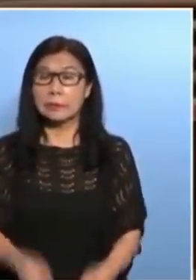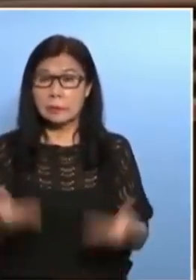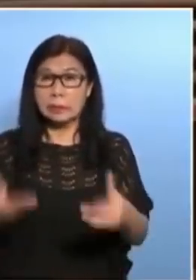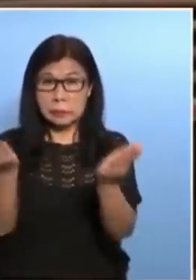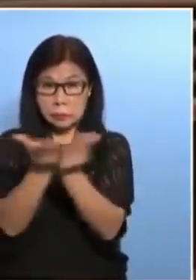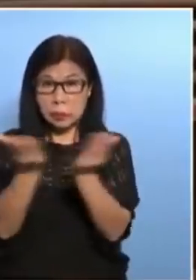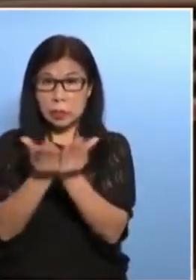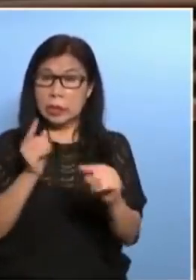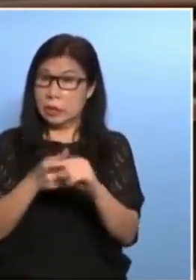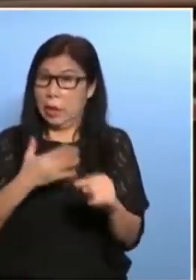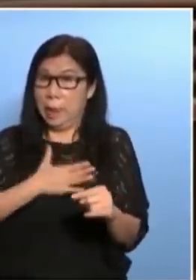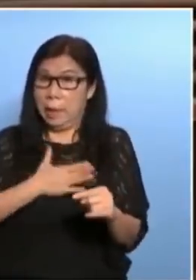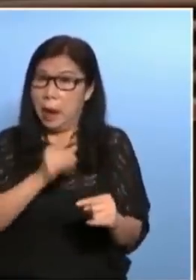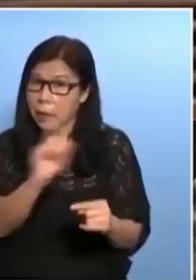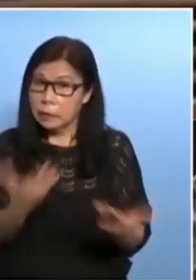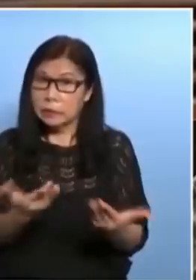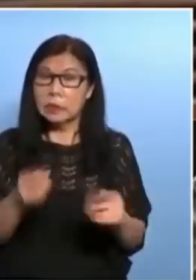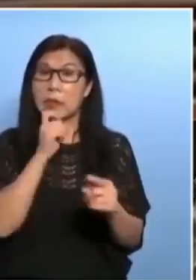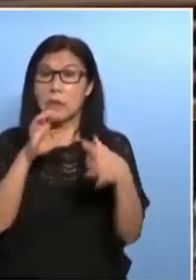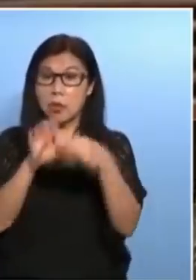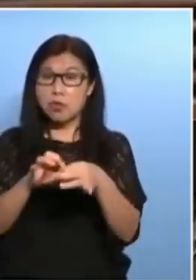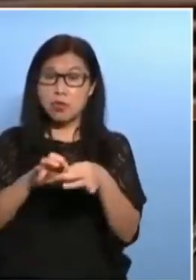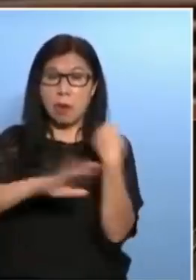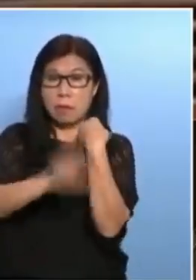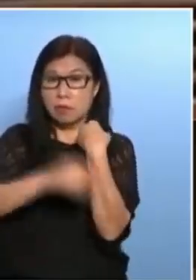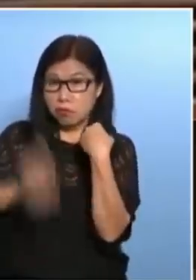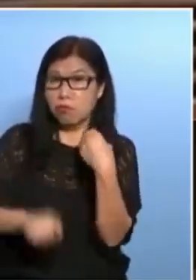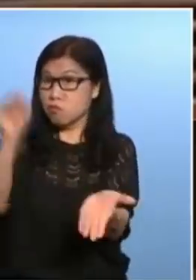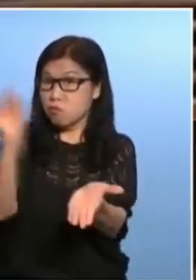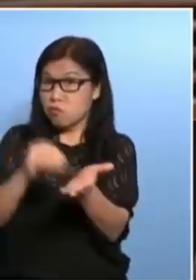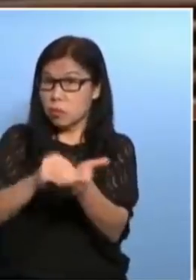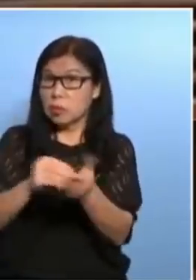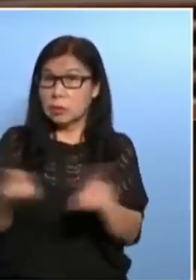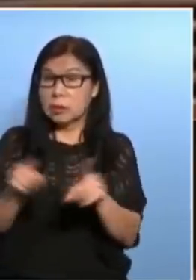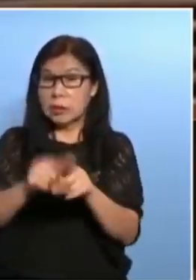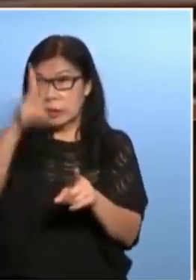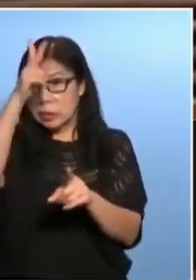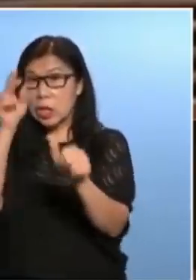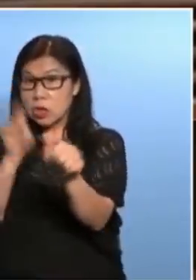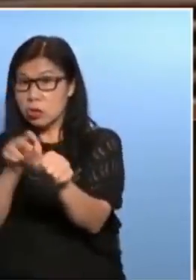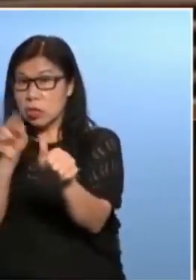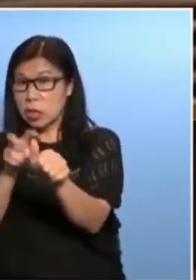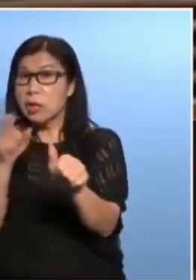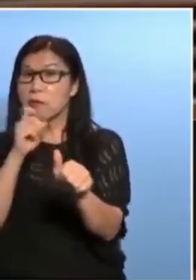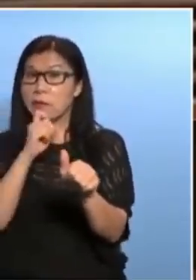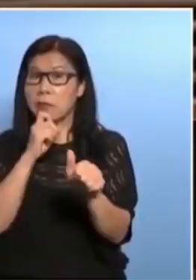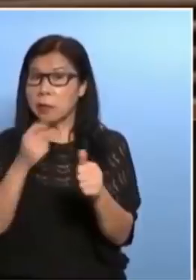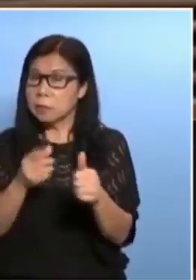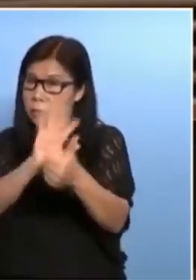實上最令人憂慮的是，會不會相關的判斷往往是會以政治的立場作為一個基